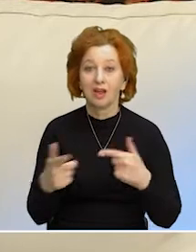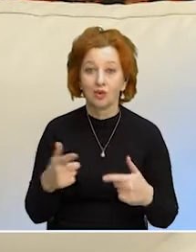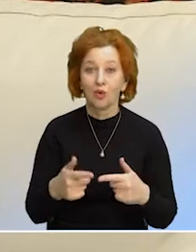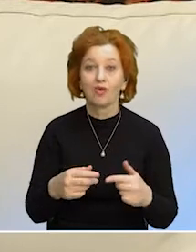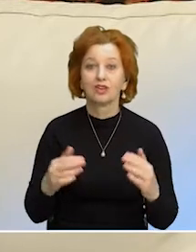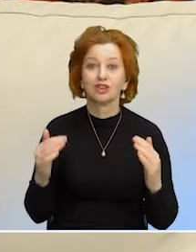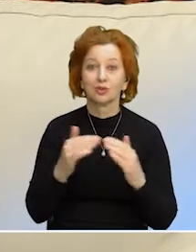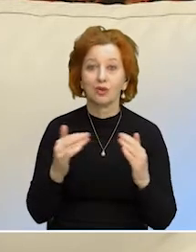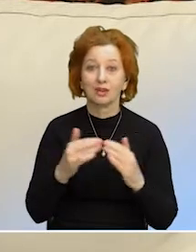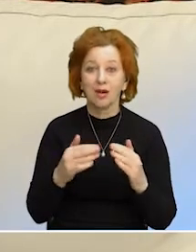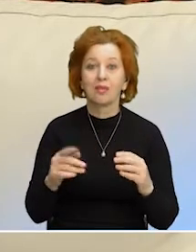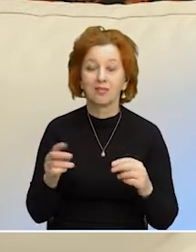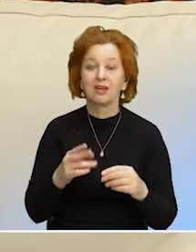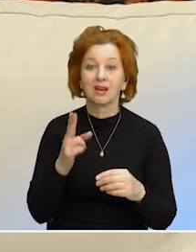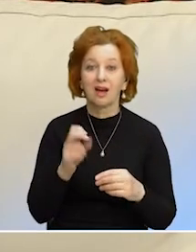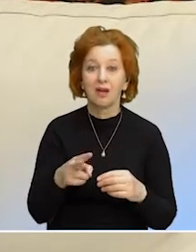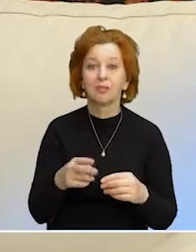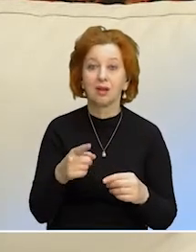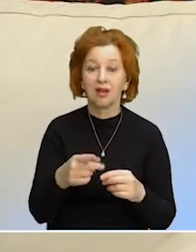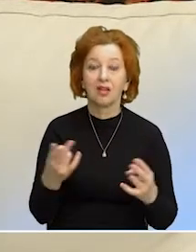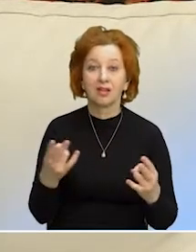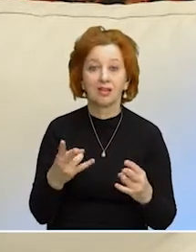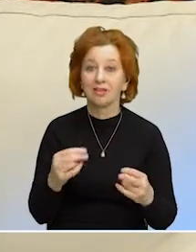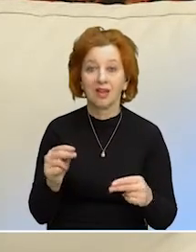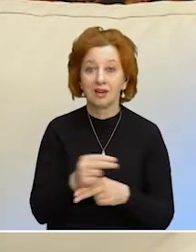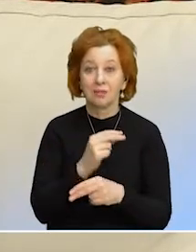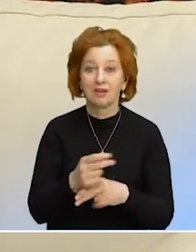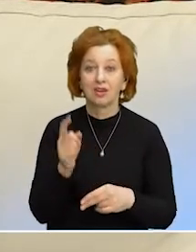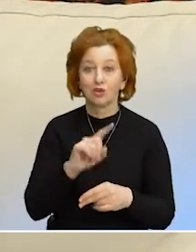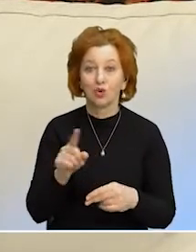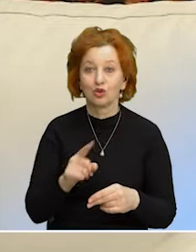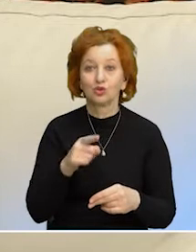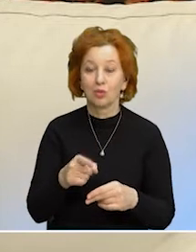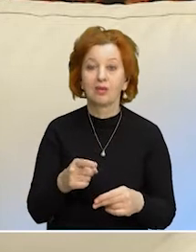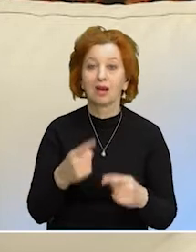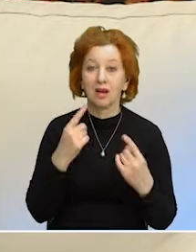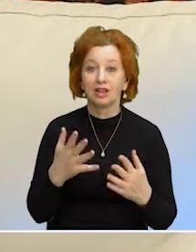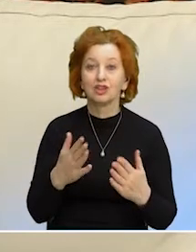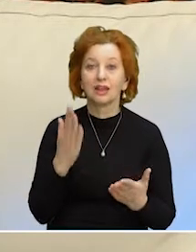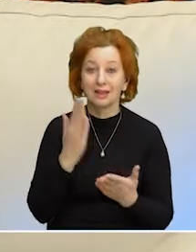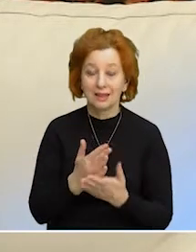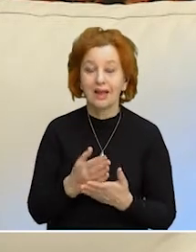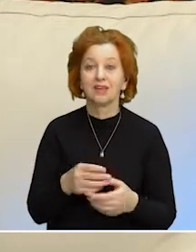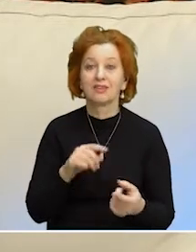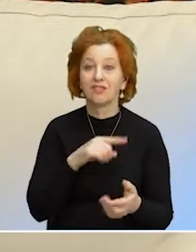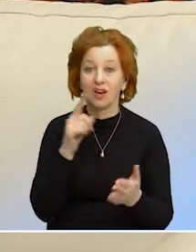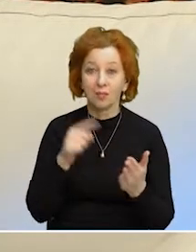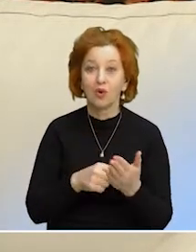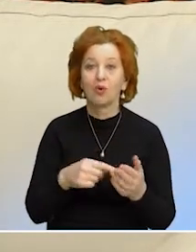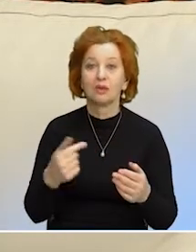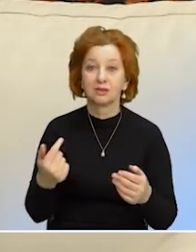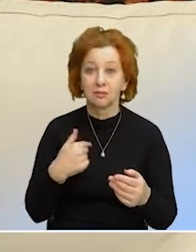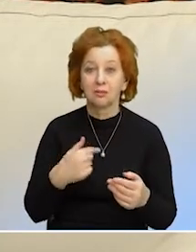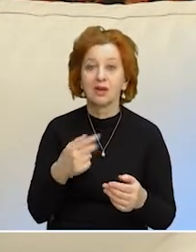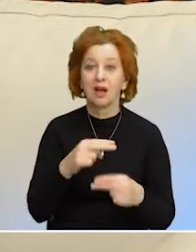разделить дома по принципу перспективы капитального ремонта, а не ремонтировать то, что мы в дальнейшем планируем снести. Конечно, к сожалению, прецеденты есть, мы делаем на